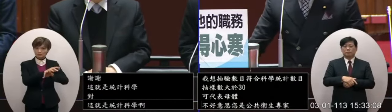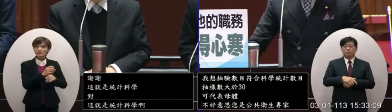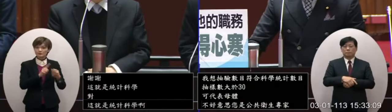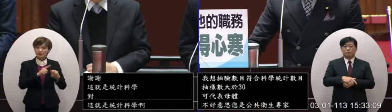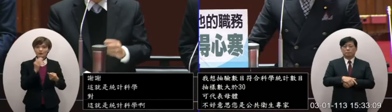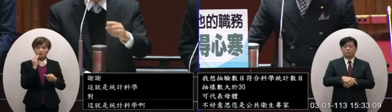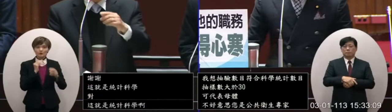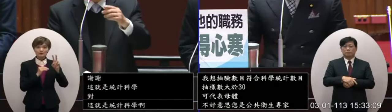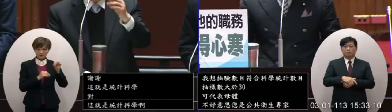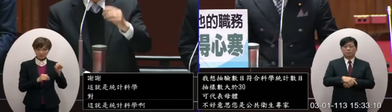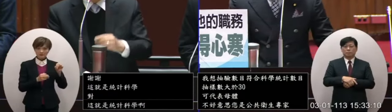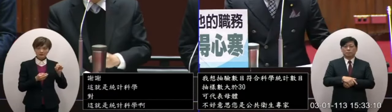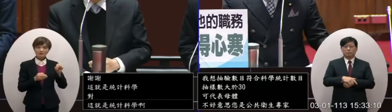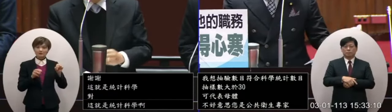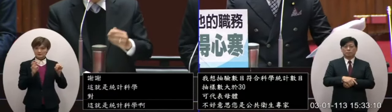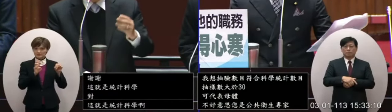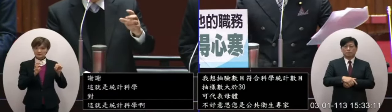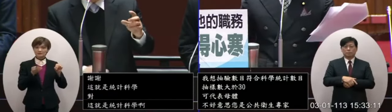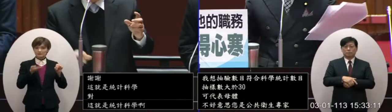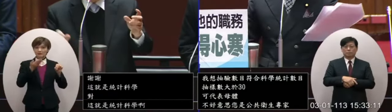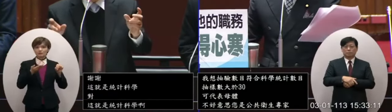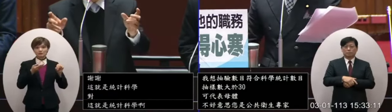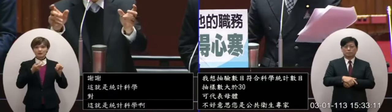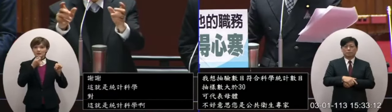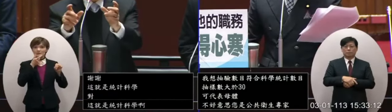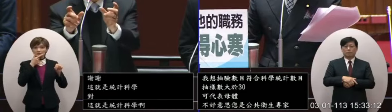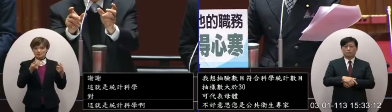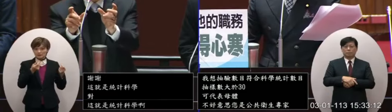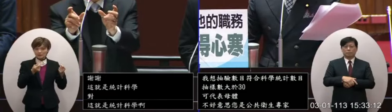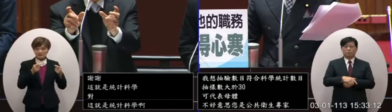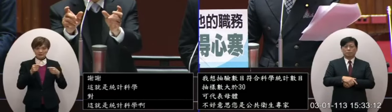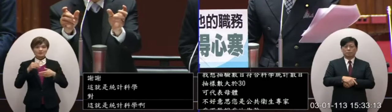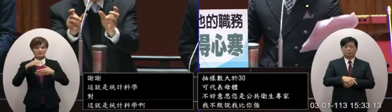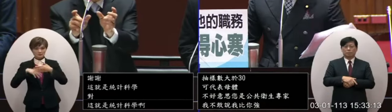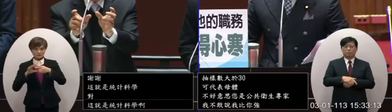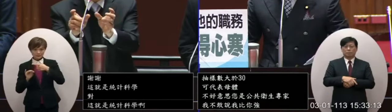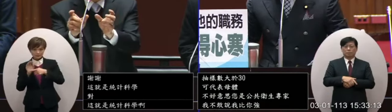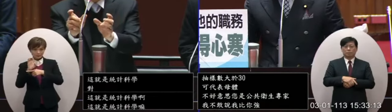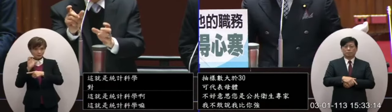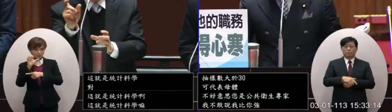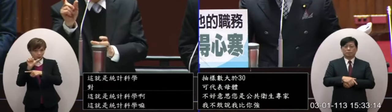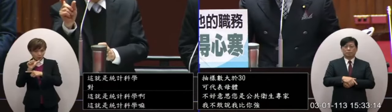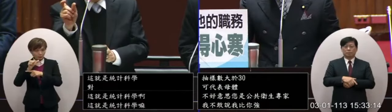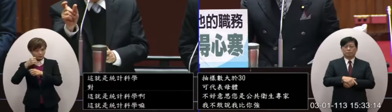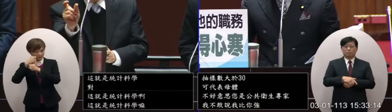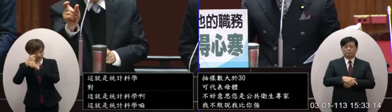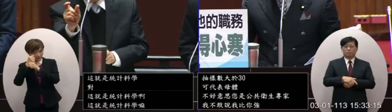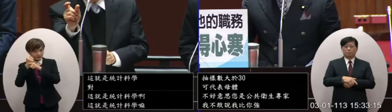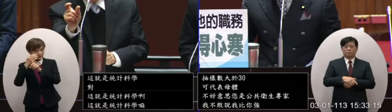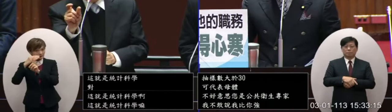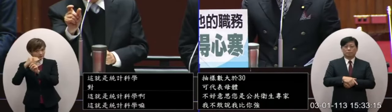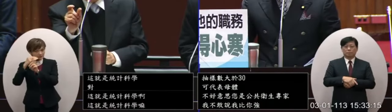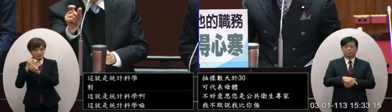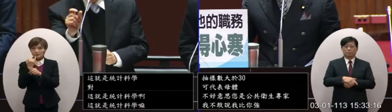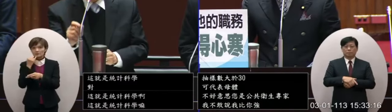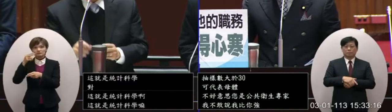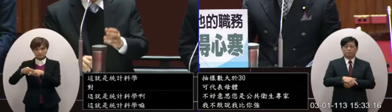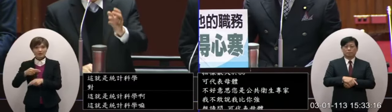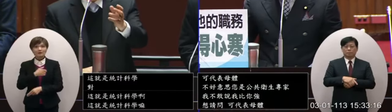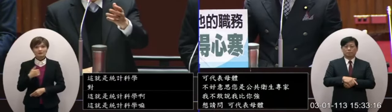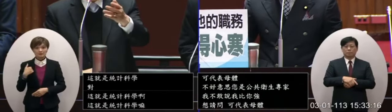大于等于这一个30的时候，那它的那个95%信赖区间的测定值呢，就是在可信的范围内